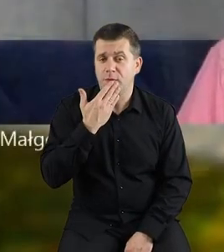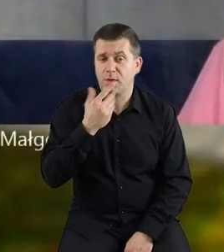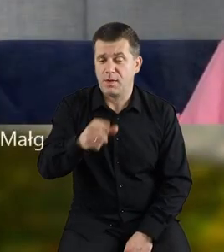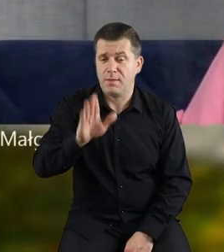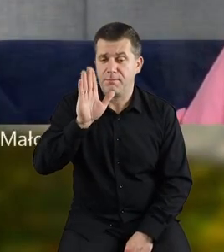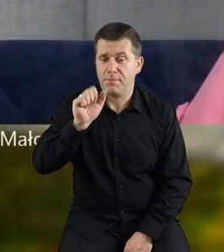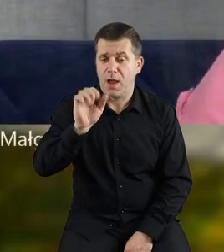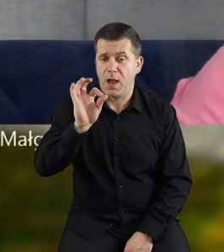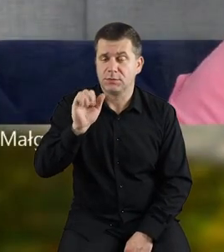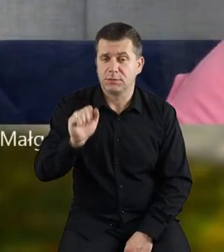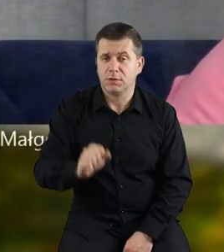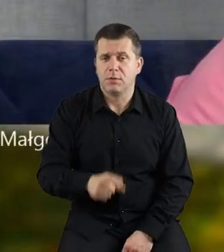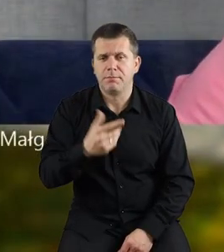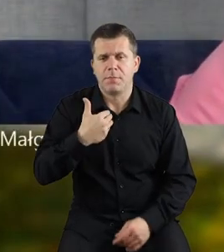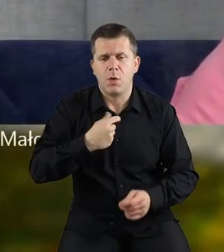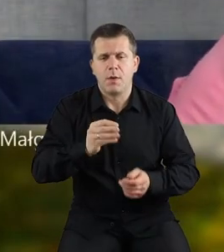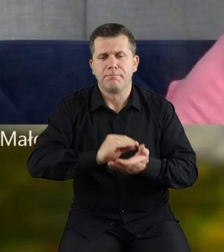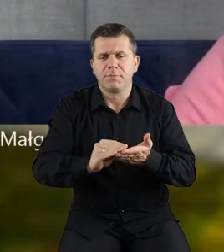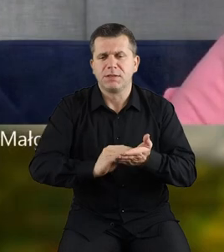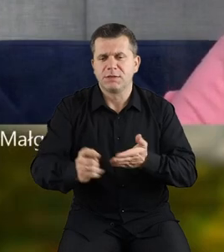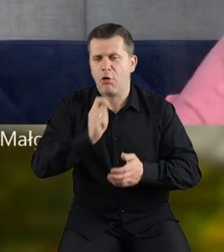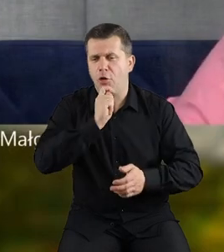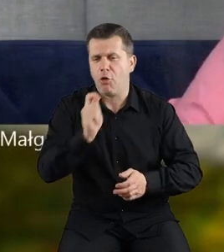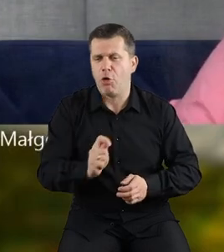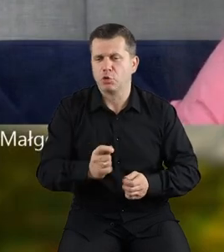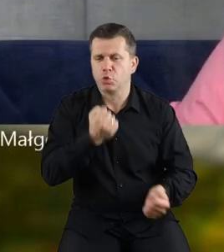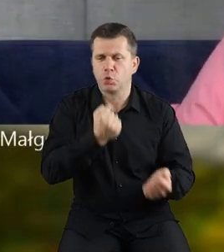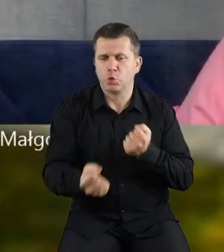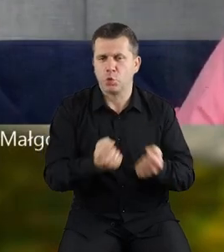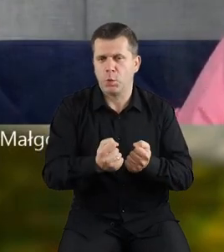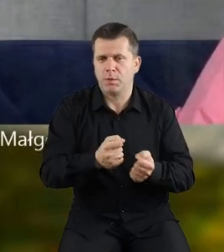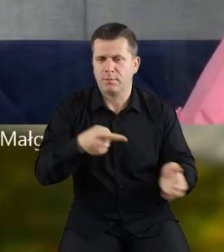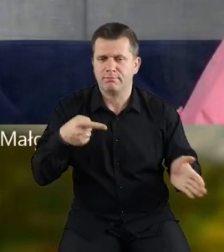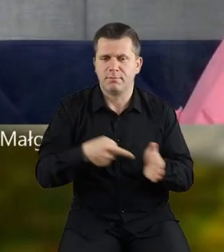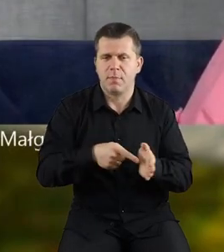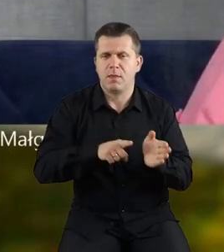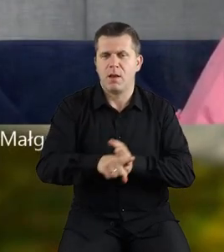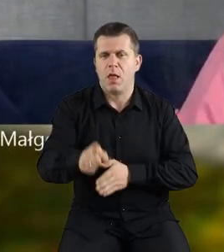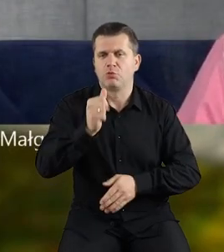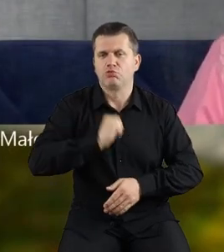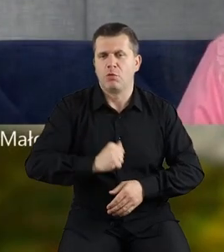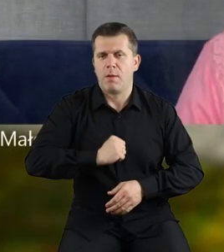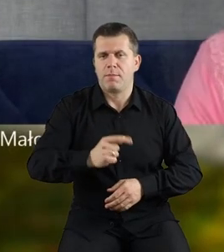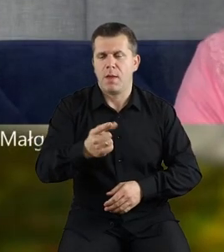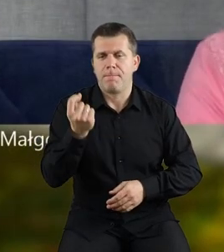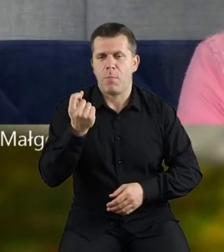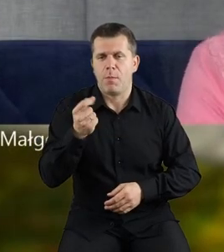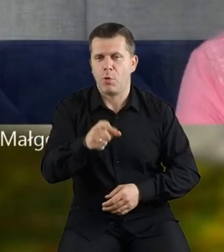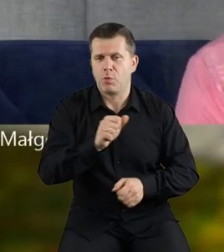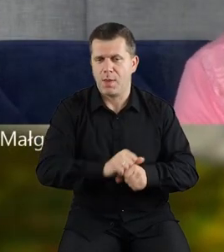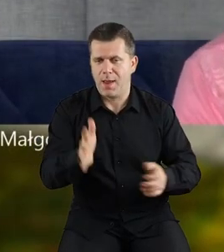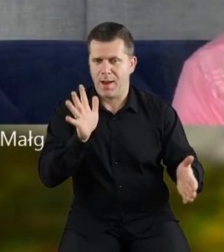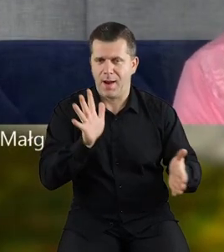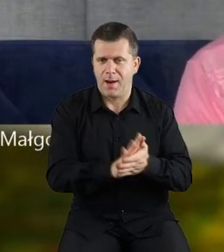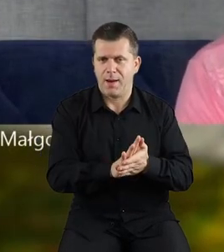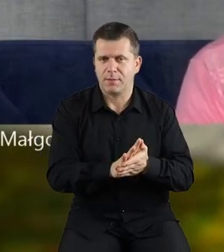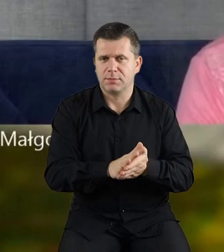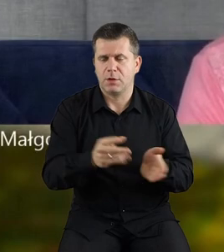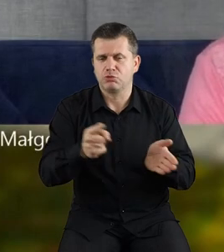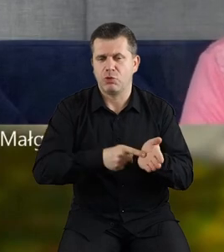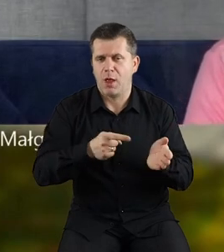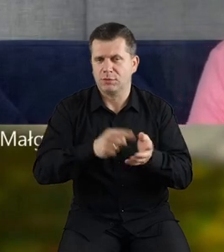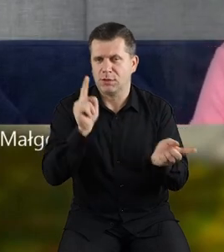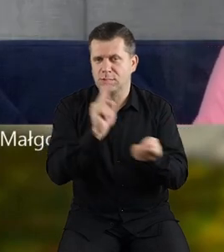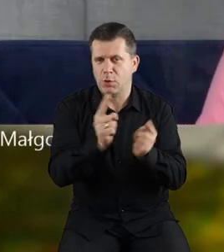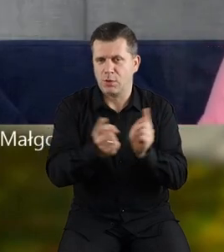Mówiłaś, Basiu, o tym, że gorzko pisałaś w trudnym dla siebie momencie. To jest dość